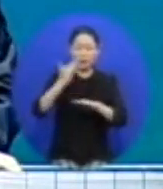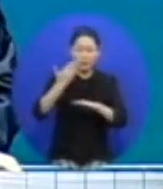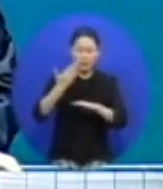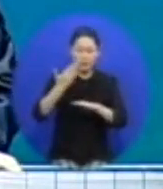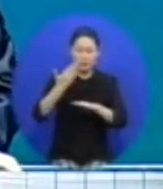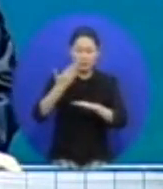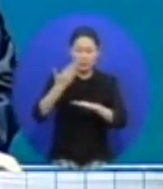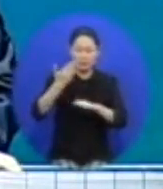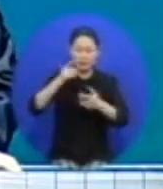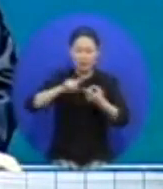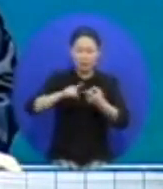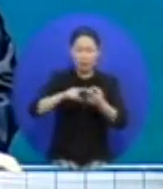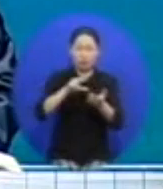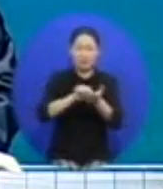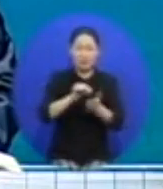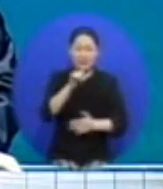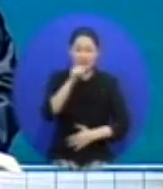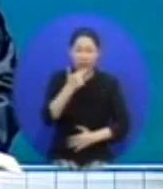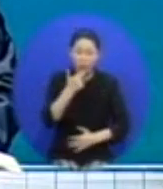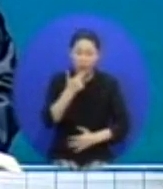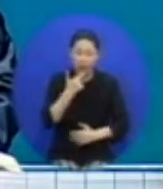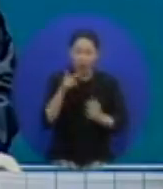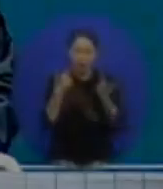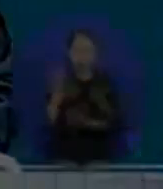없는지 항상 보셔야 되요 으